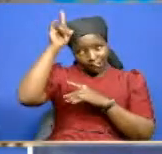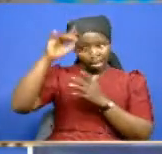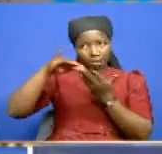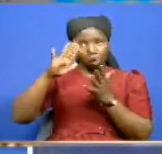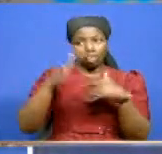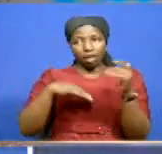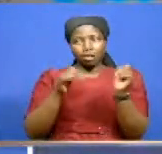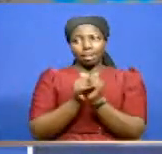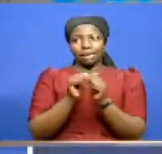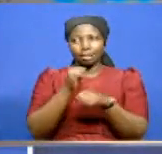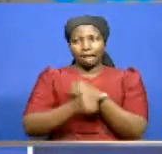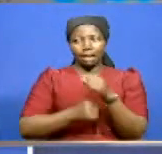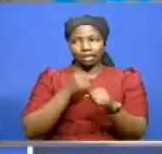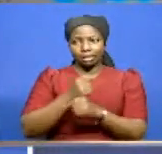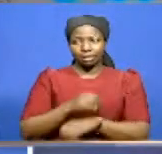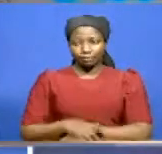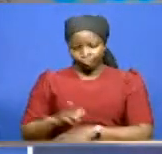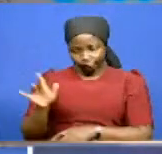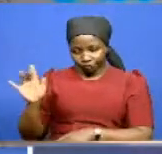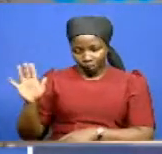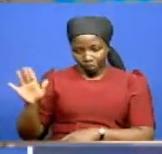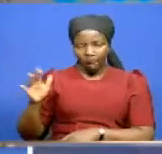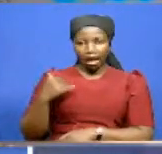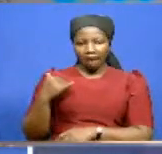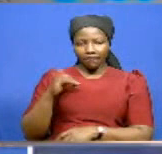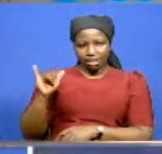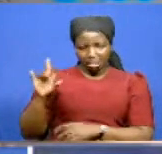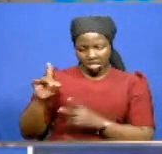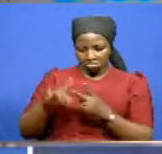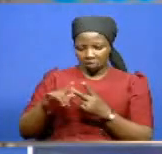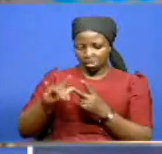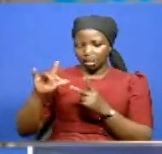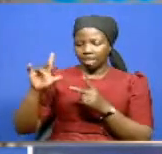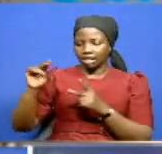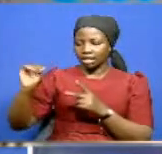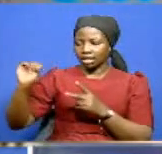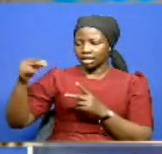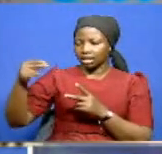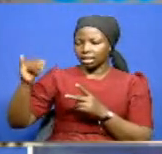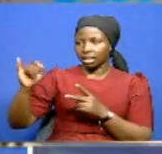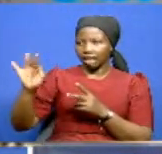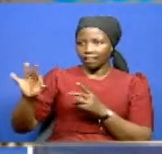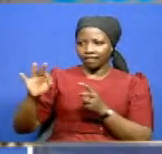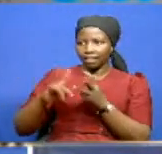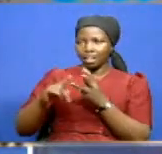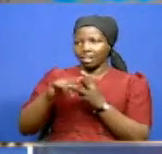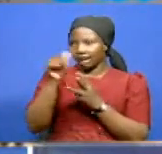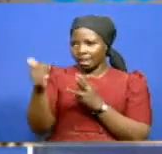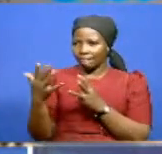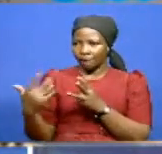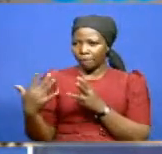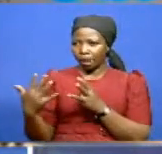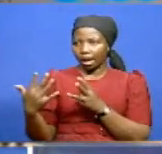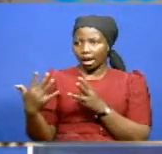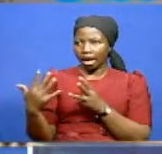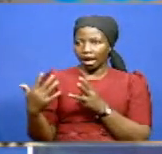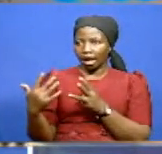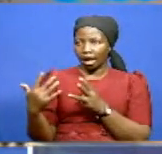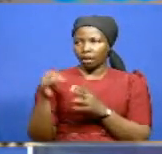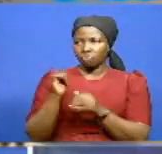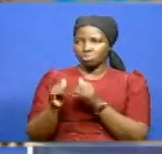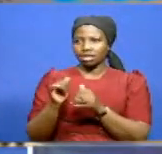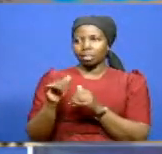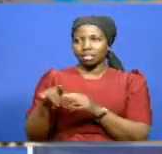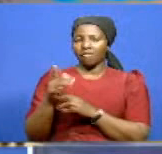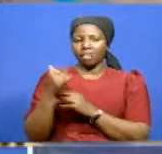yake, ni alikuwa na kitambulisho yake kandi ya NHIF, na hizi documents za krapu kunasemekana alikuwa